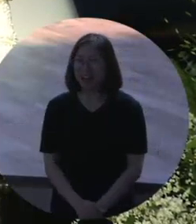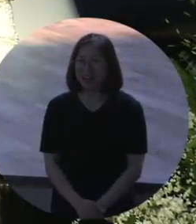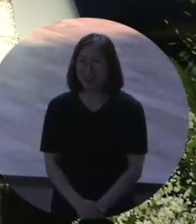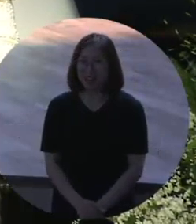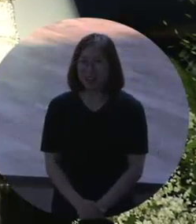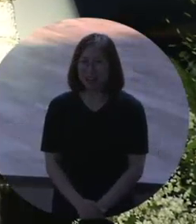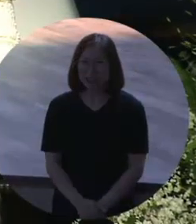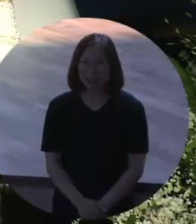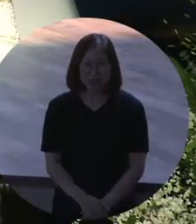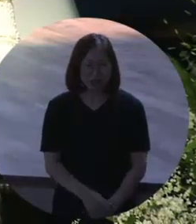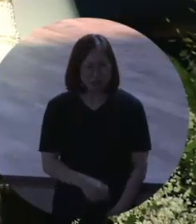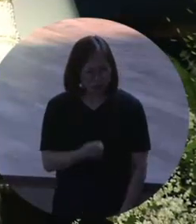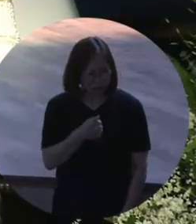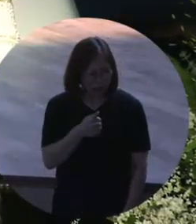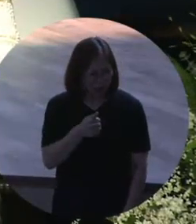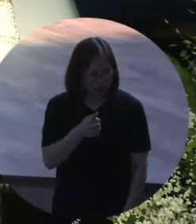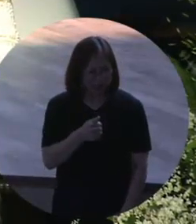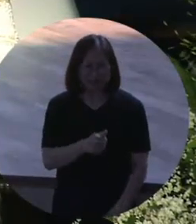소개요?